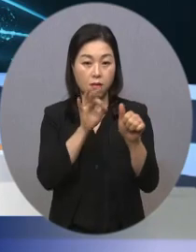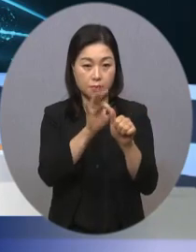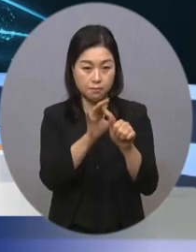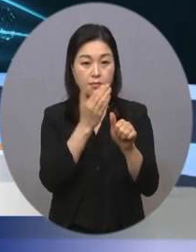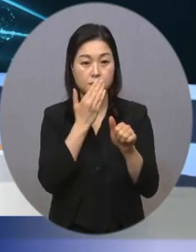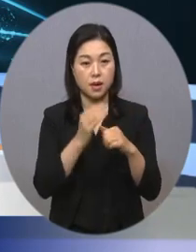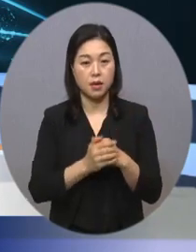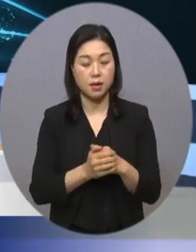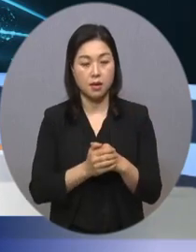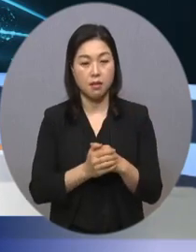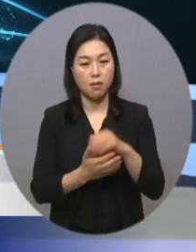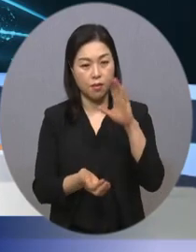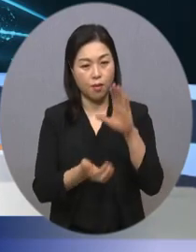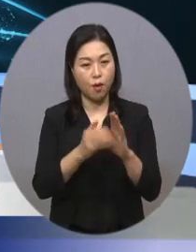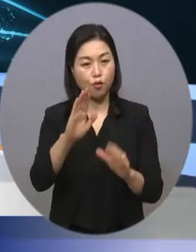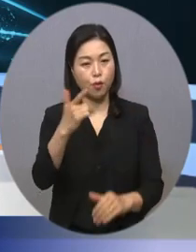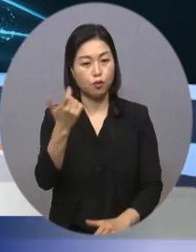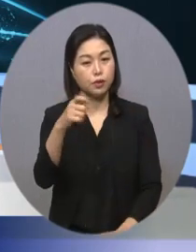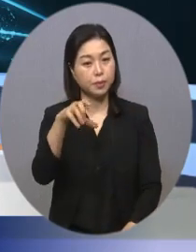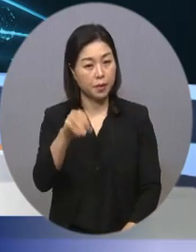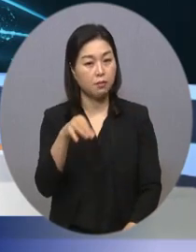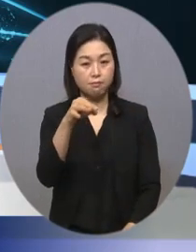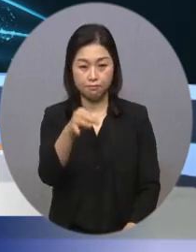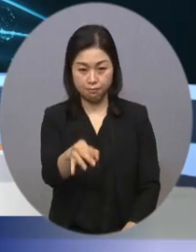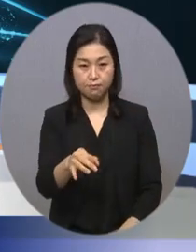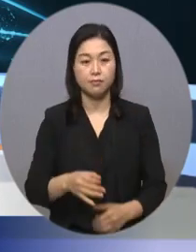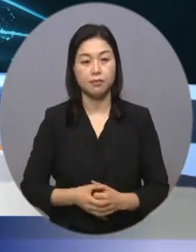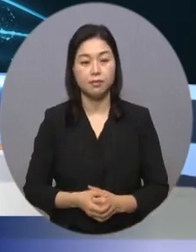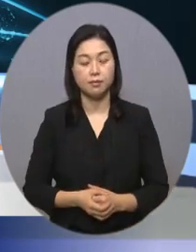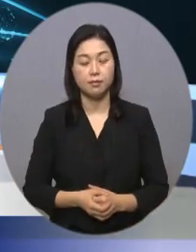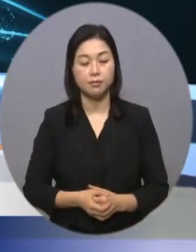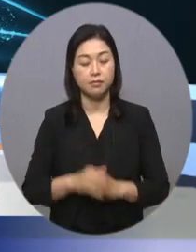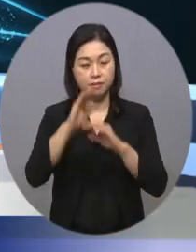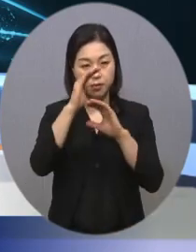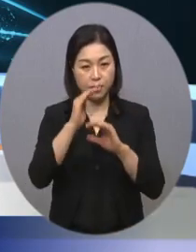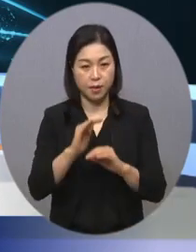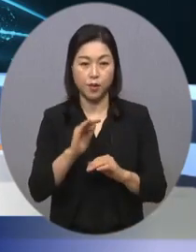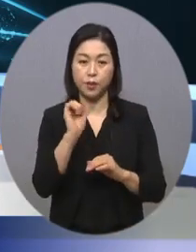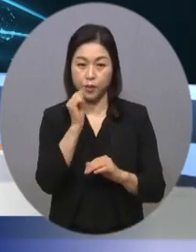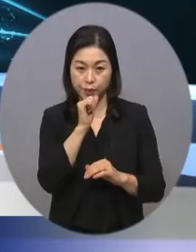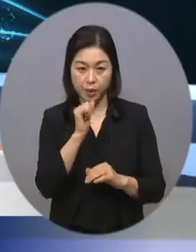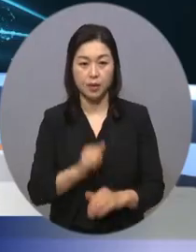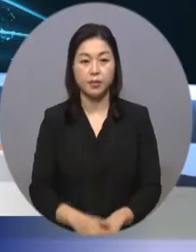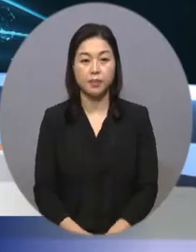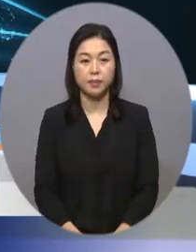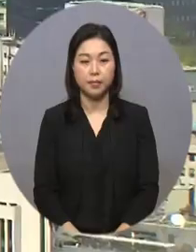최대 960만 원의 장려금이 지급되는데요. 자세한 내용 박성용 기자가 전합니다.